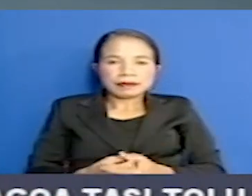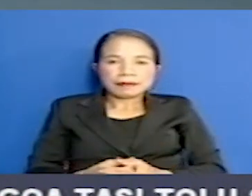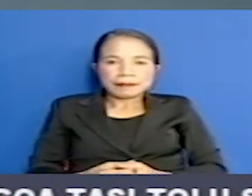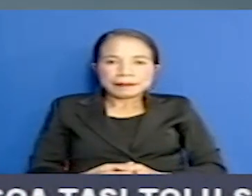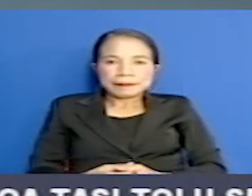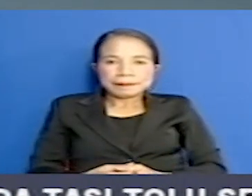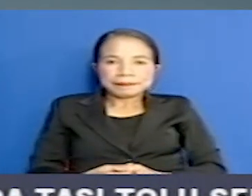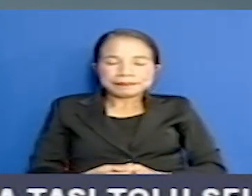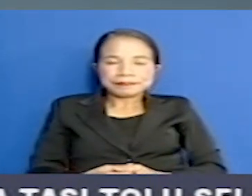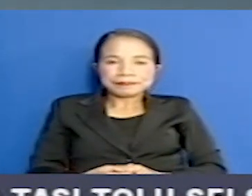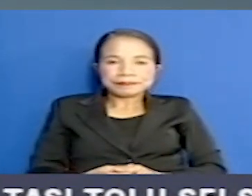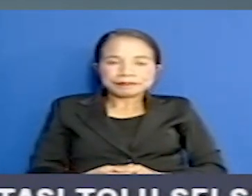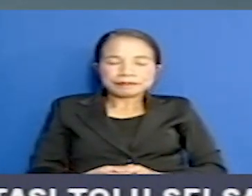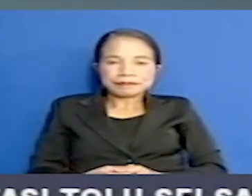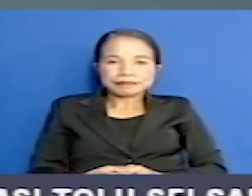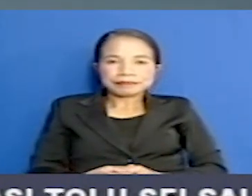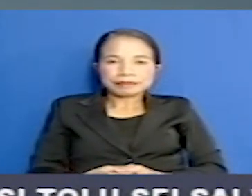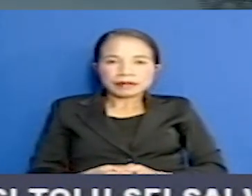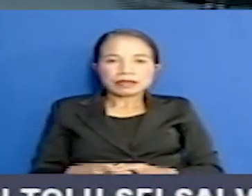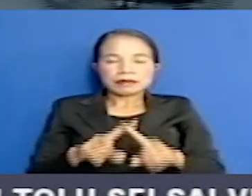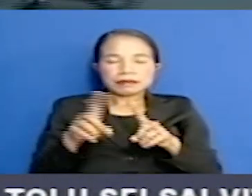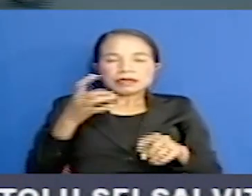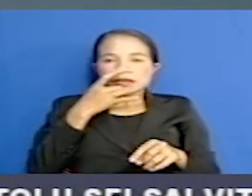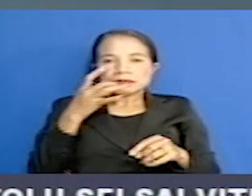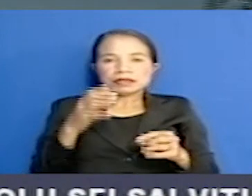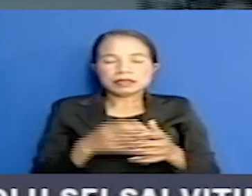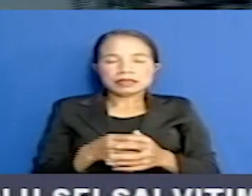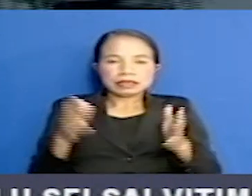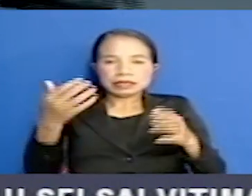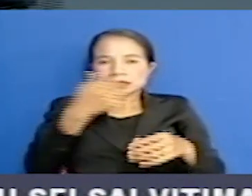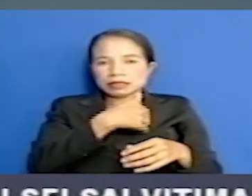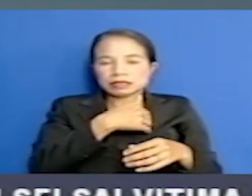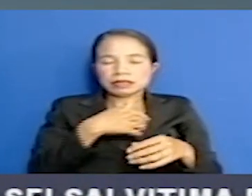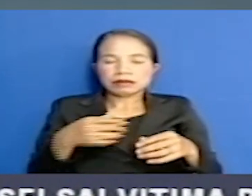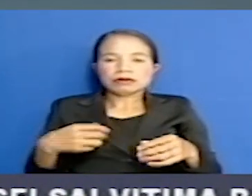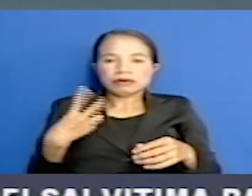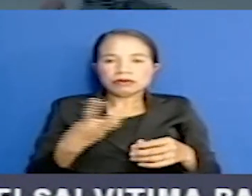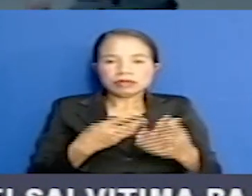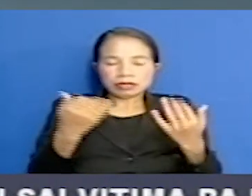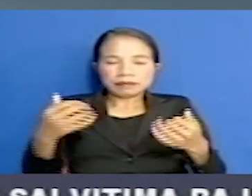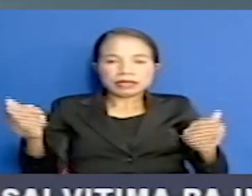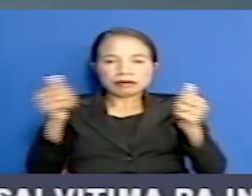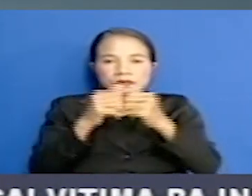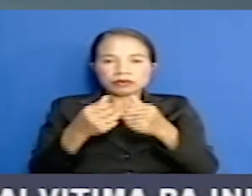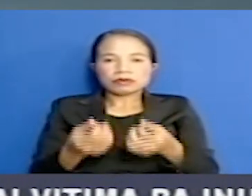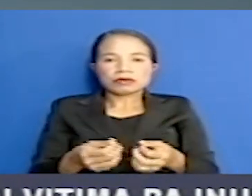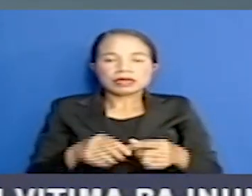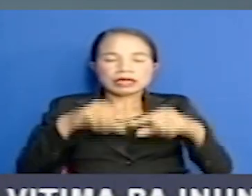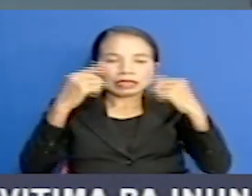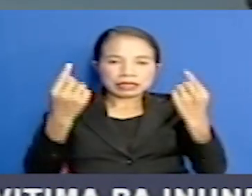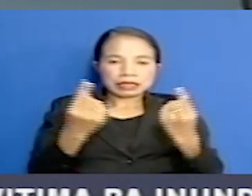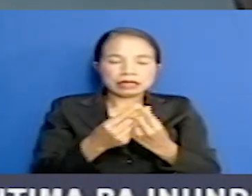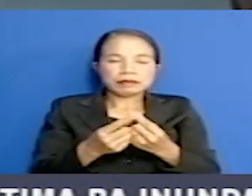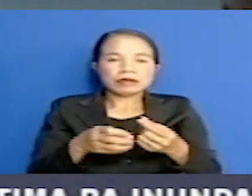be lina ida pasing sada ne sira kan to ohine au ami mai ekipa mai atu tau kontador.